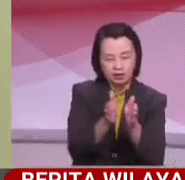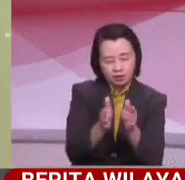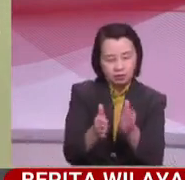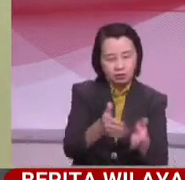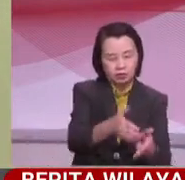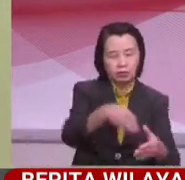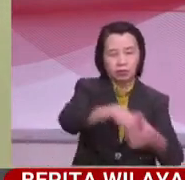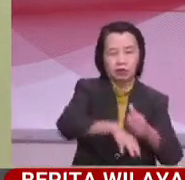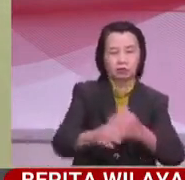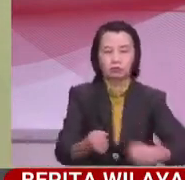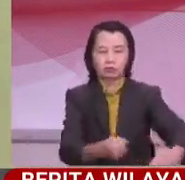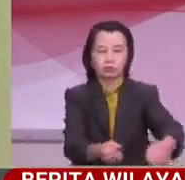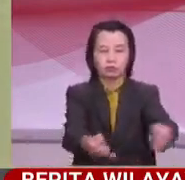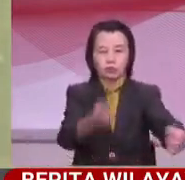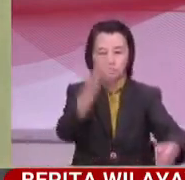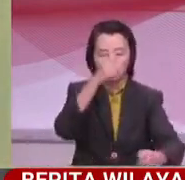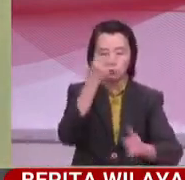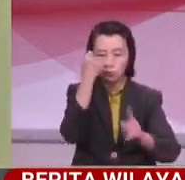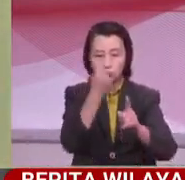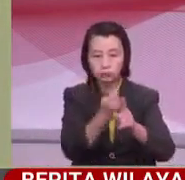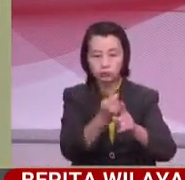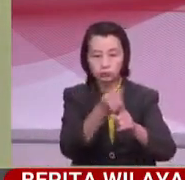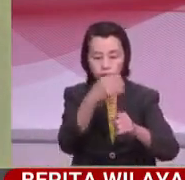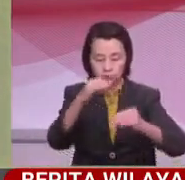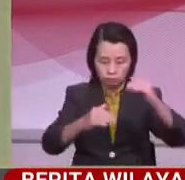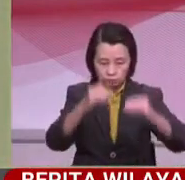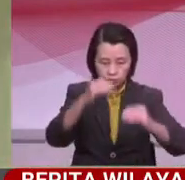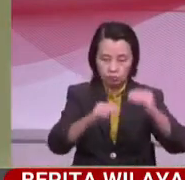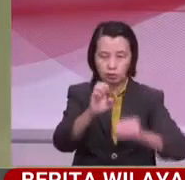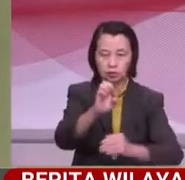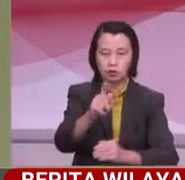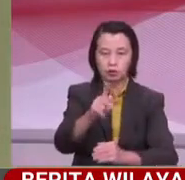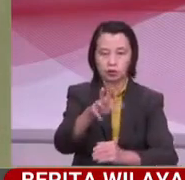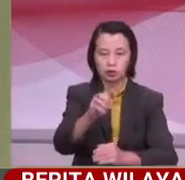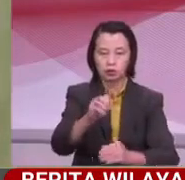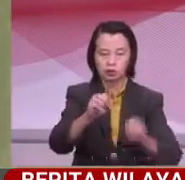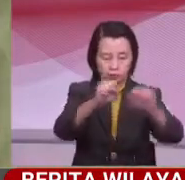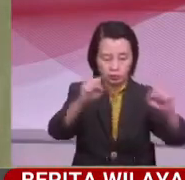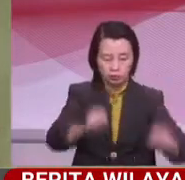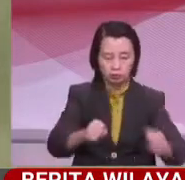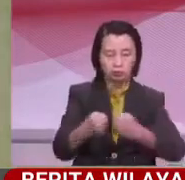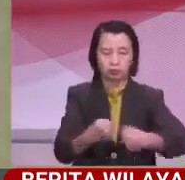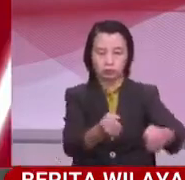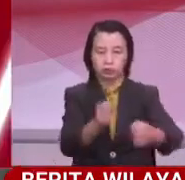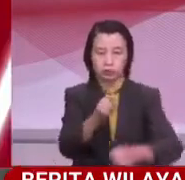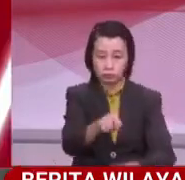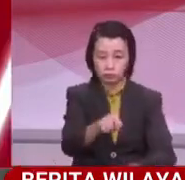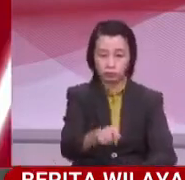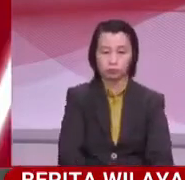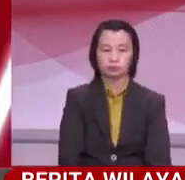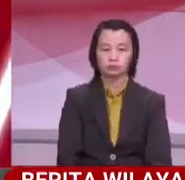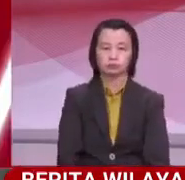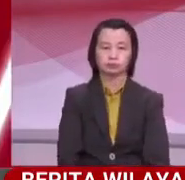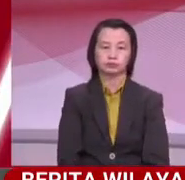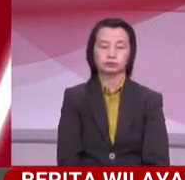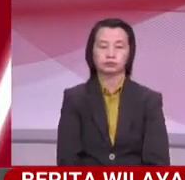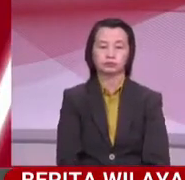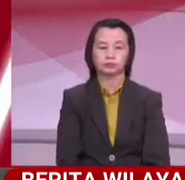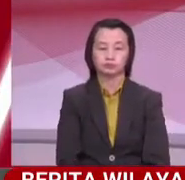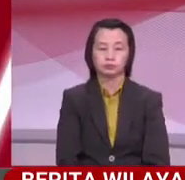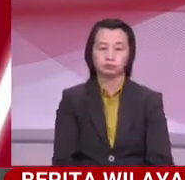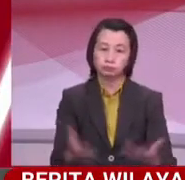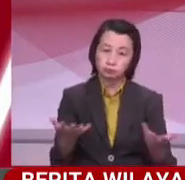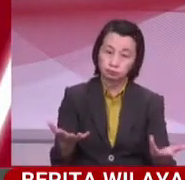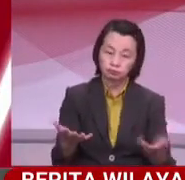kedalam Sungai Sira bagi tujuannya menyeimbangkan ekosistem sungai berkenaan dengan by junior Hai